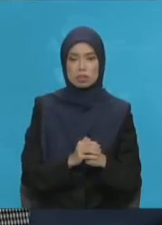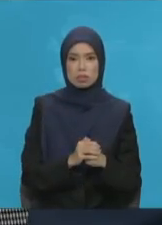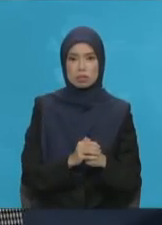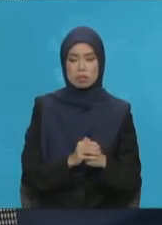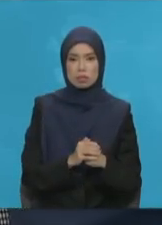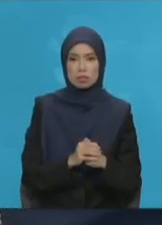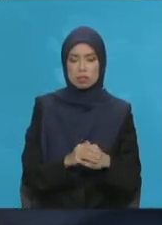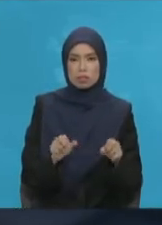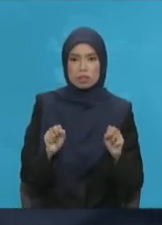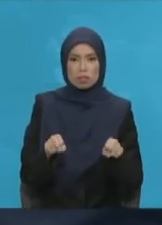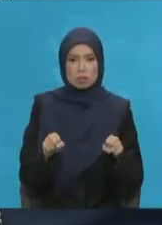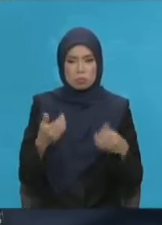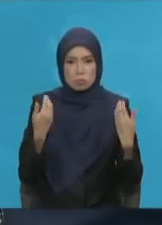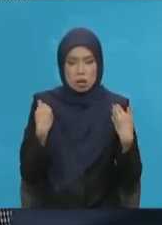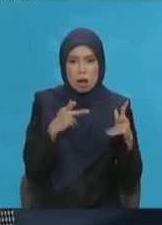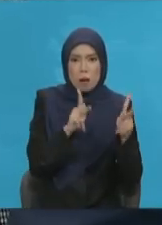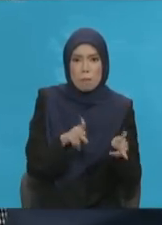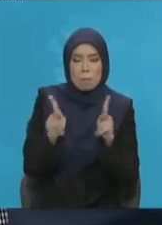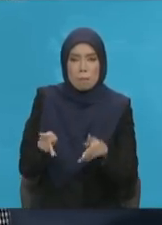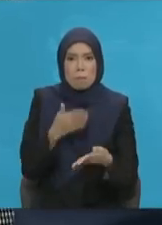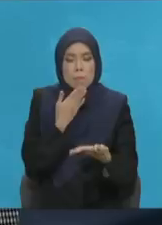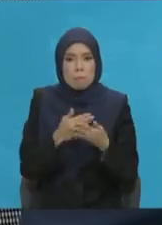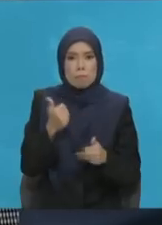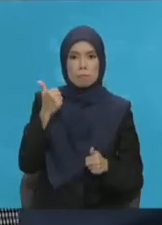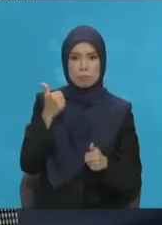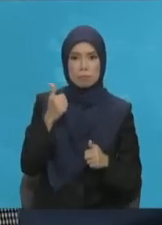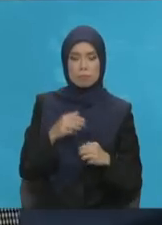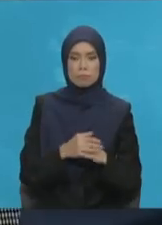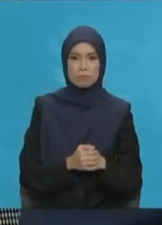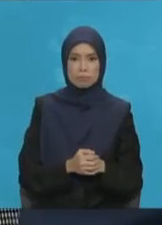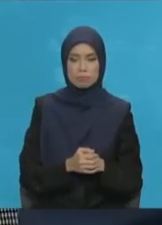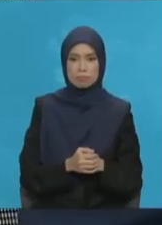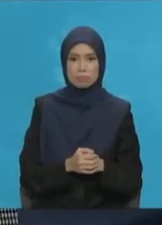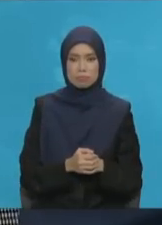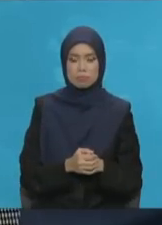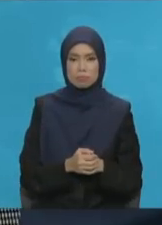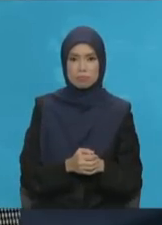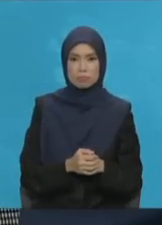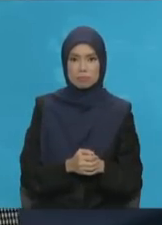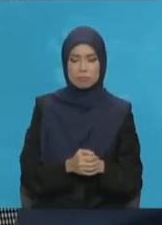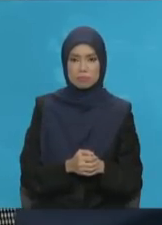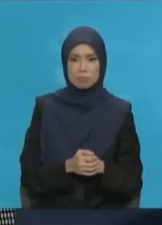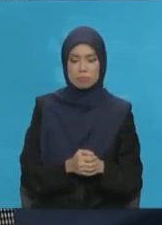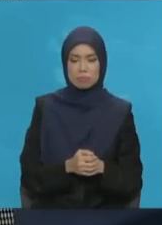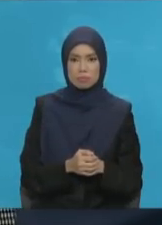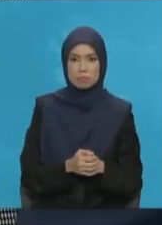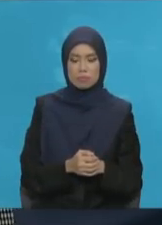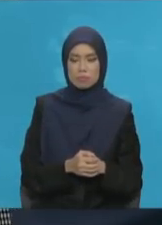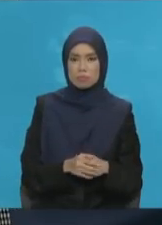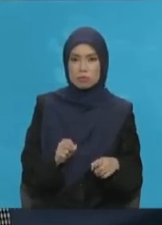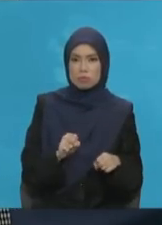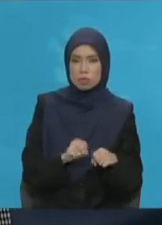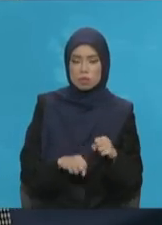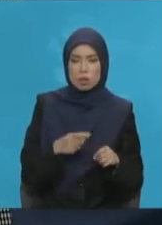pengurusan yang cemerlang maka untuk itu tidak lain Iyalah